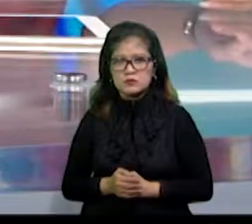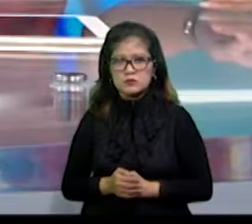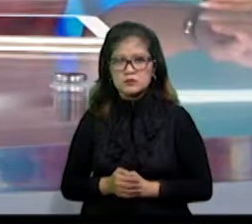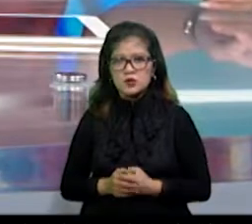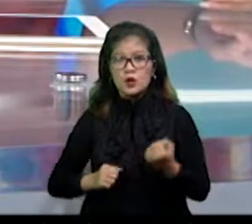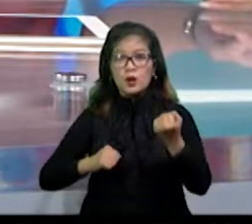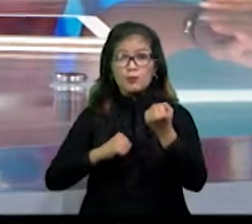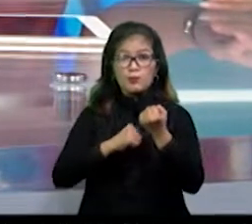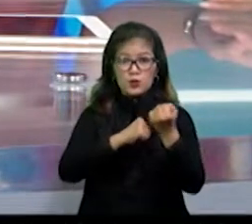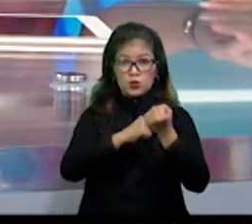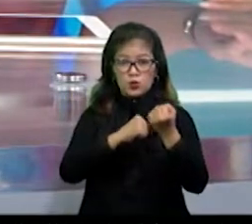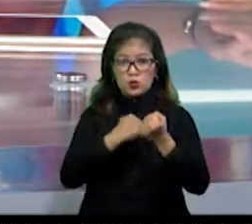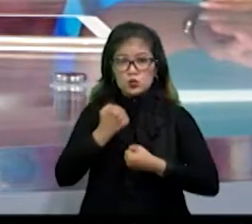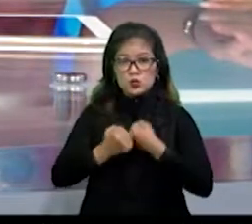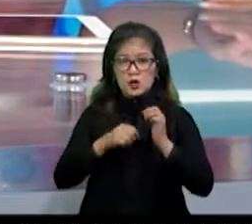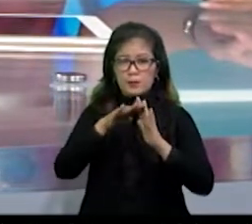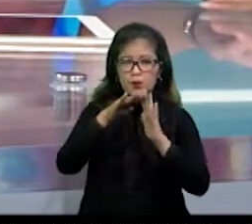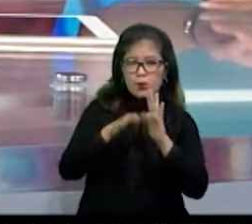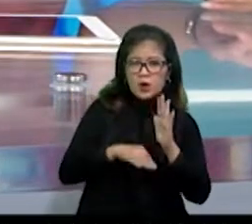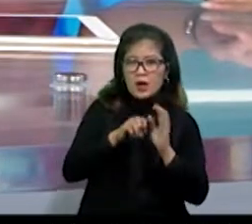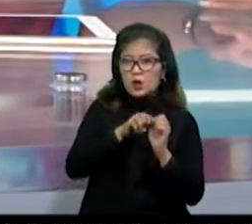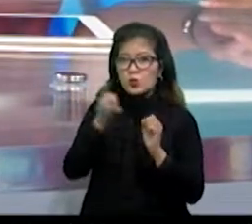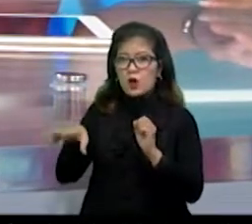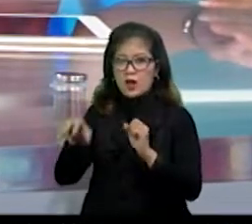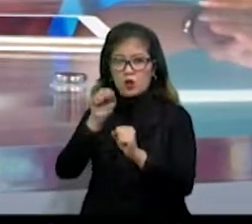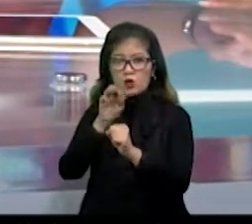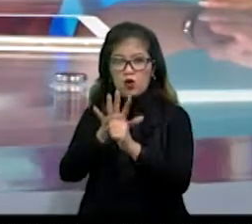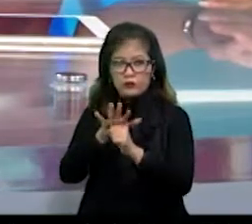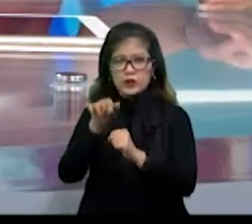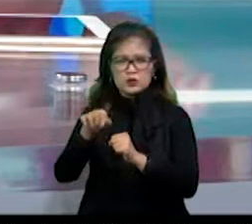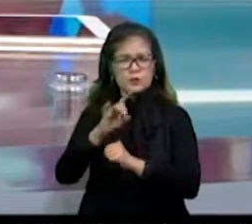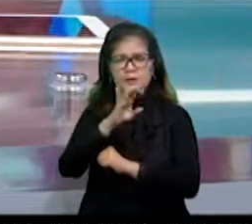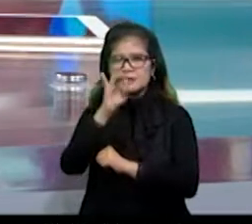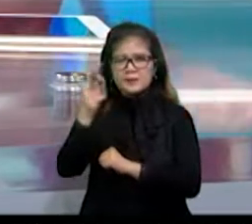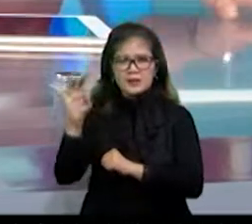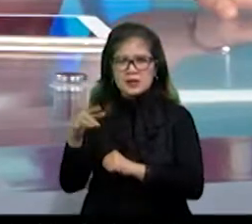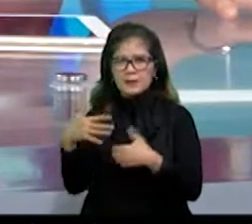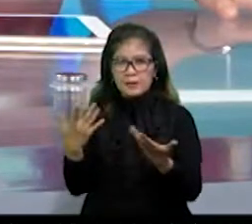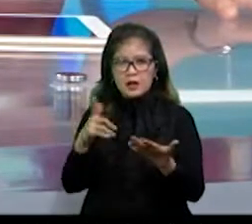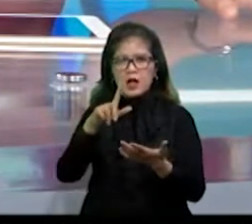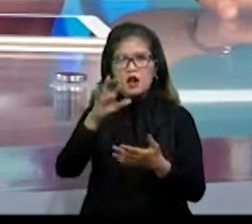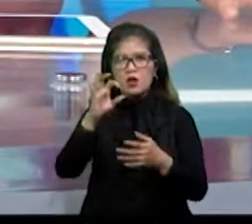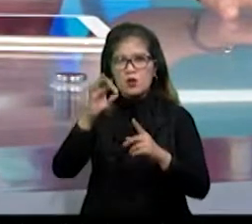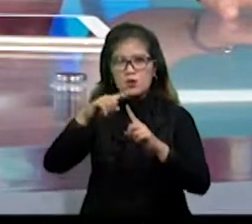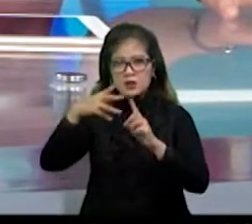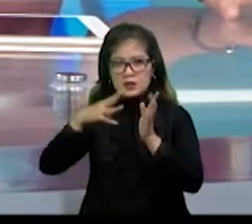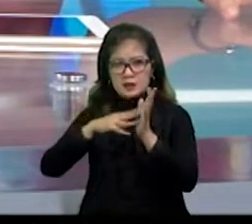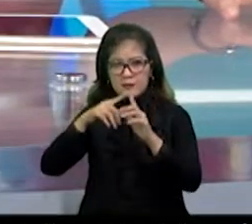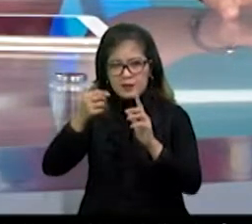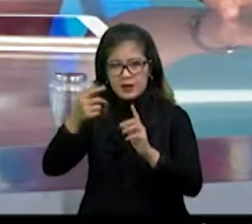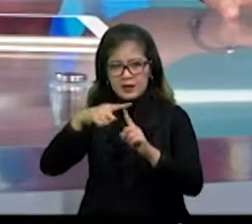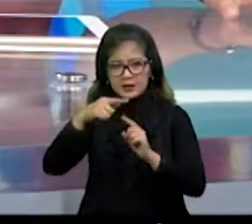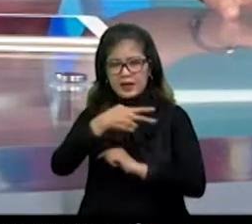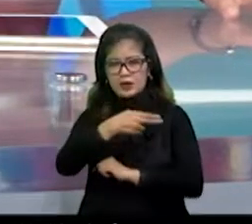Kita ke informasi selanjutnya, pemirsa, mendukung upaya menekan penularan COVID-19 dapat dilakukan dengan berbagai cara. Lotte Mart Indonesia bersama